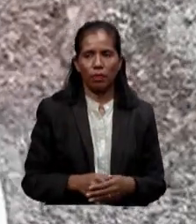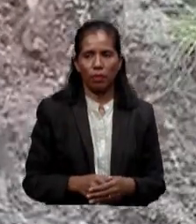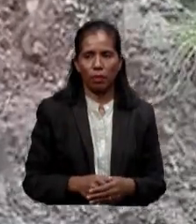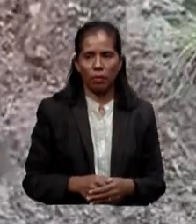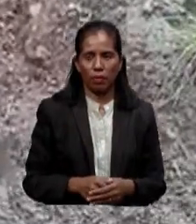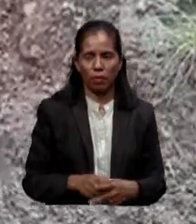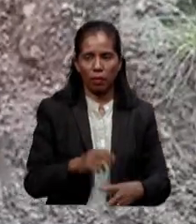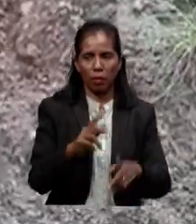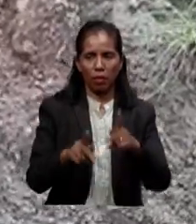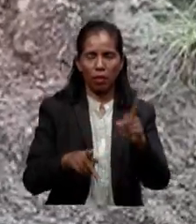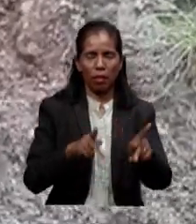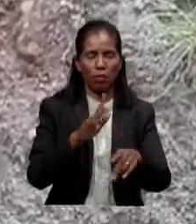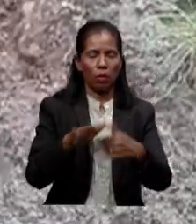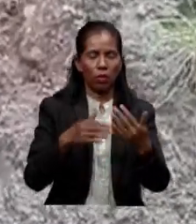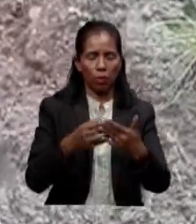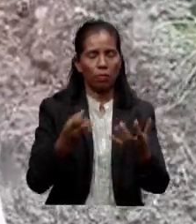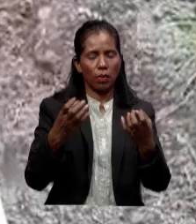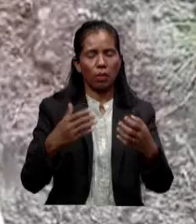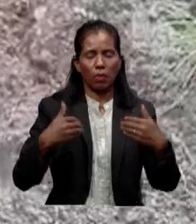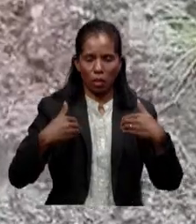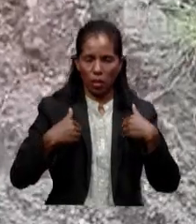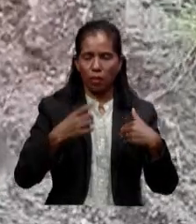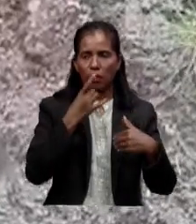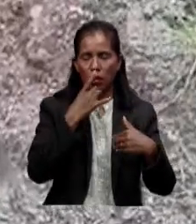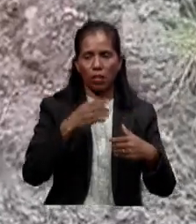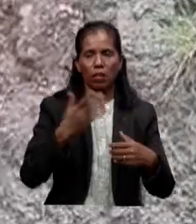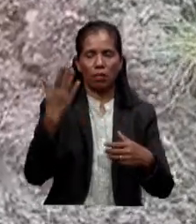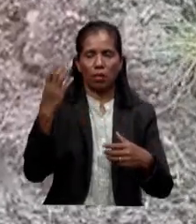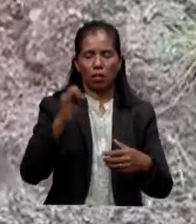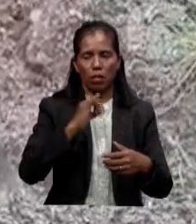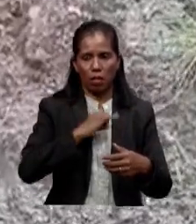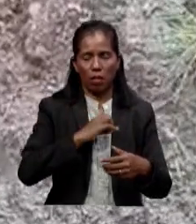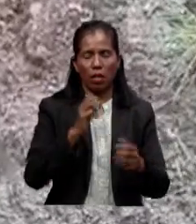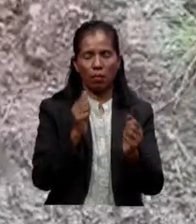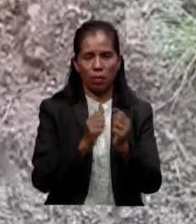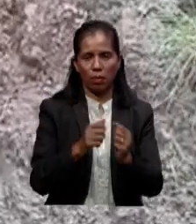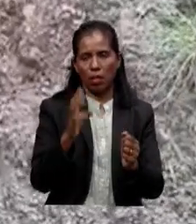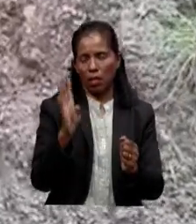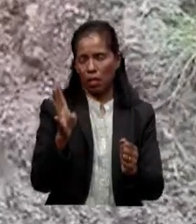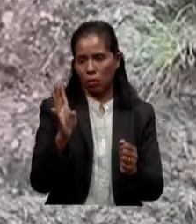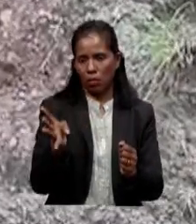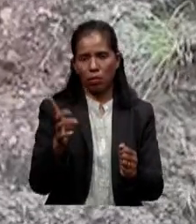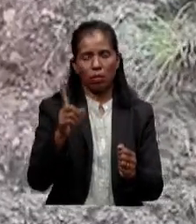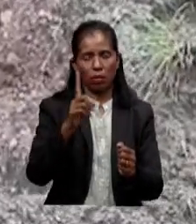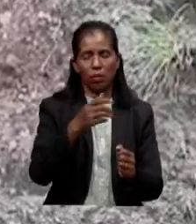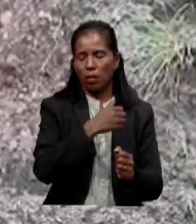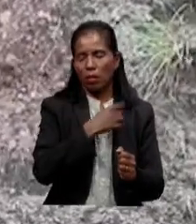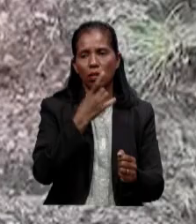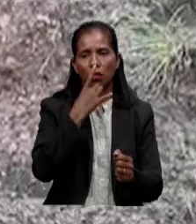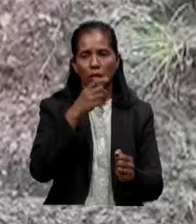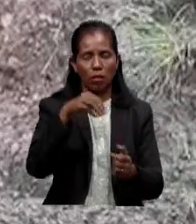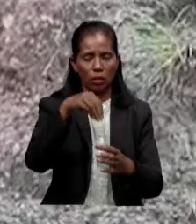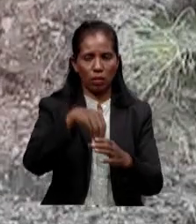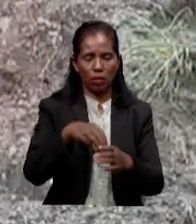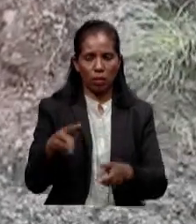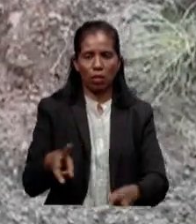Hoholete sekian mahetan ahi. Saya walete inklui hau hat nulu risin mak sirak hetan ahi inklui istirahat hutu.